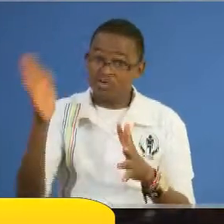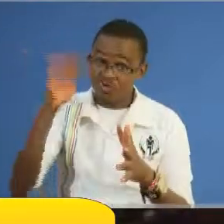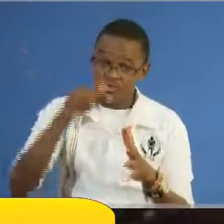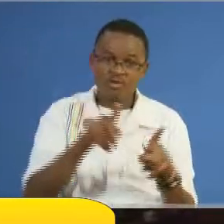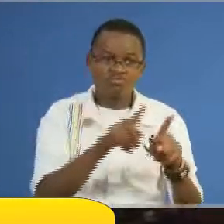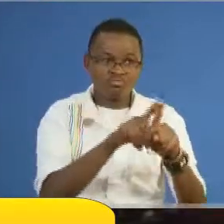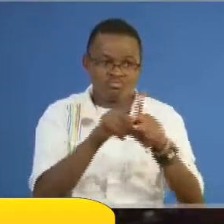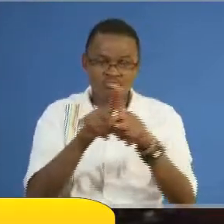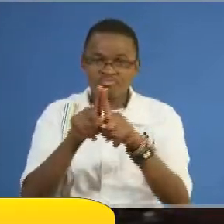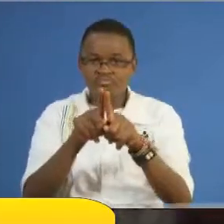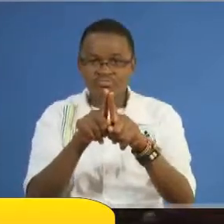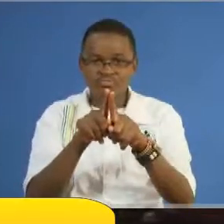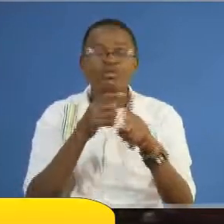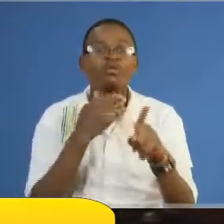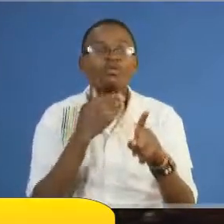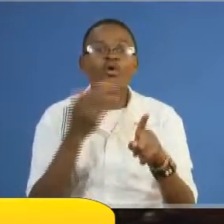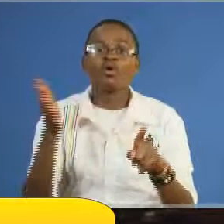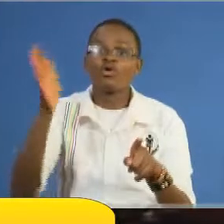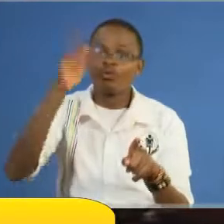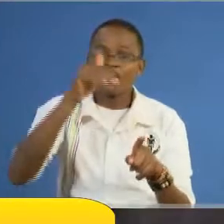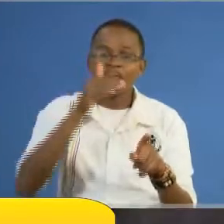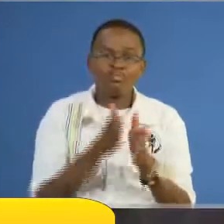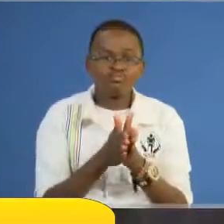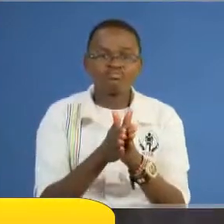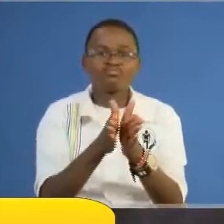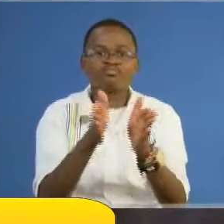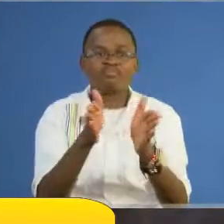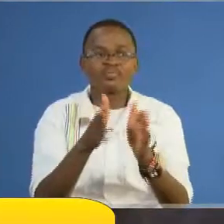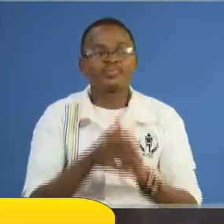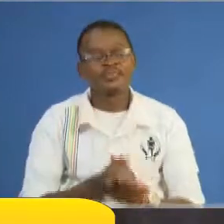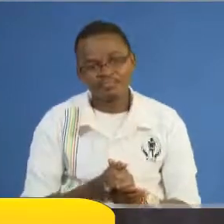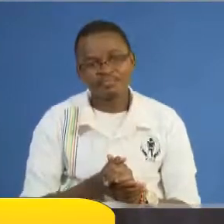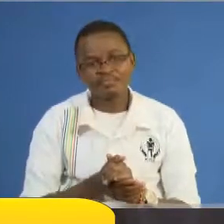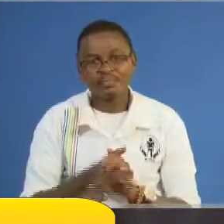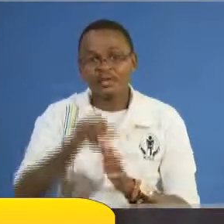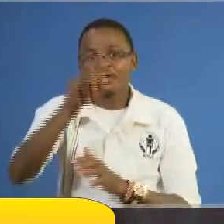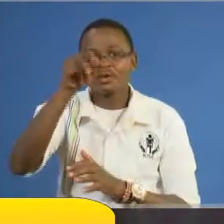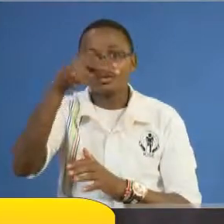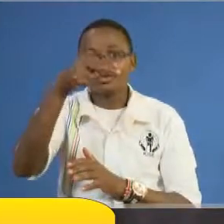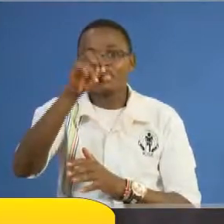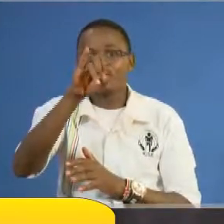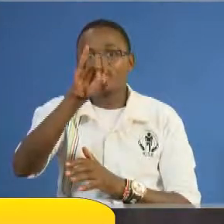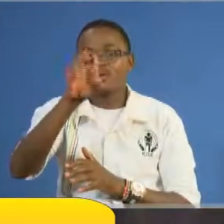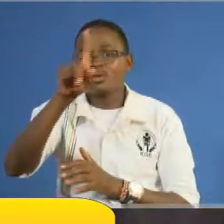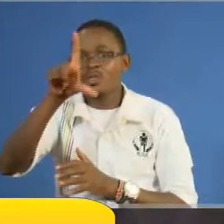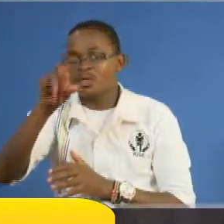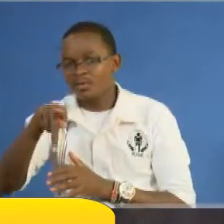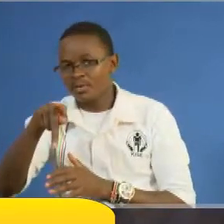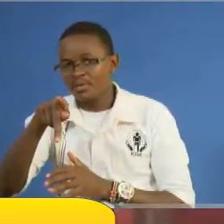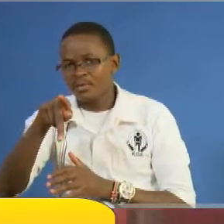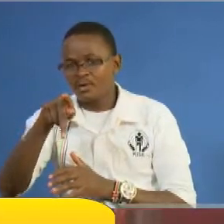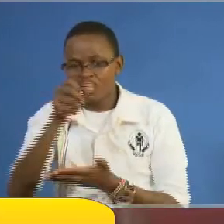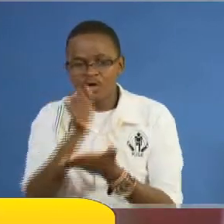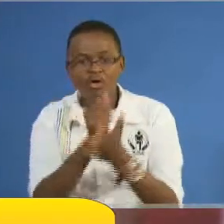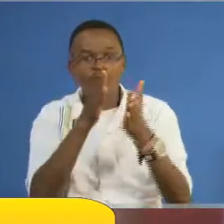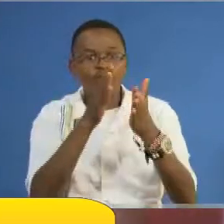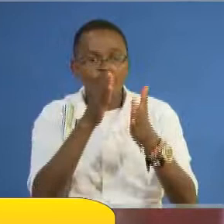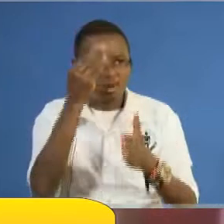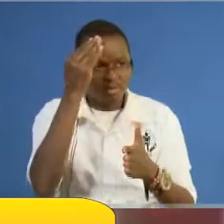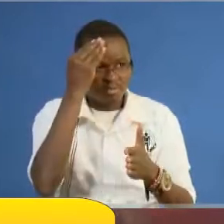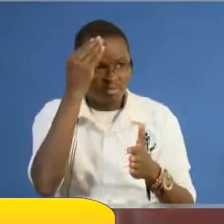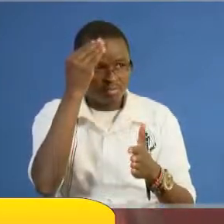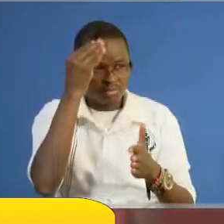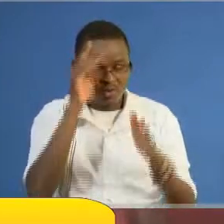laini. Tunataka mturudishe kwa barabara. Philip Kioko, afisa wa wizara ya elimu, alisema